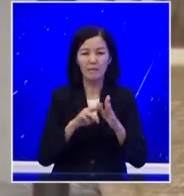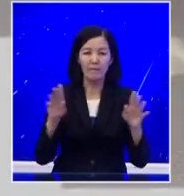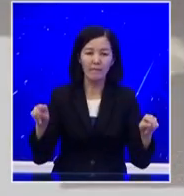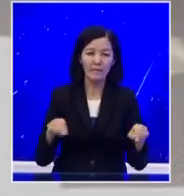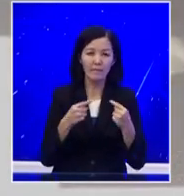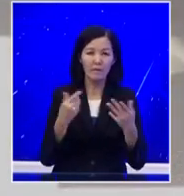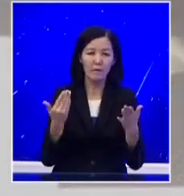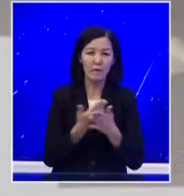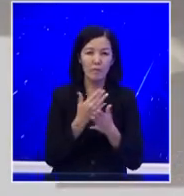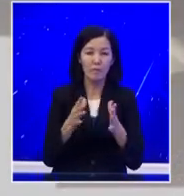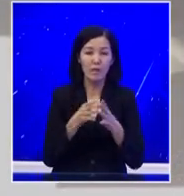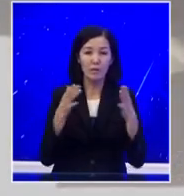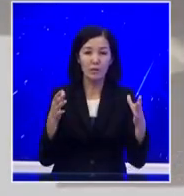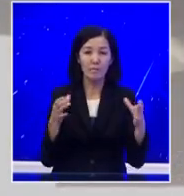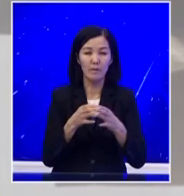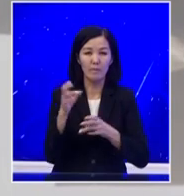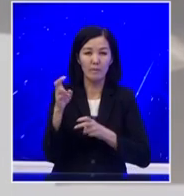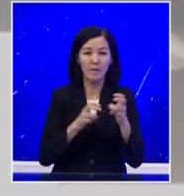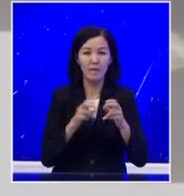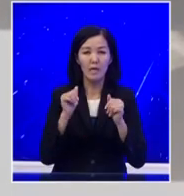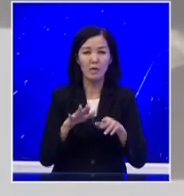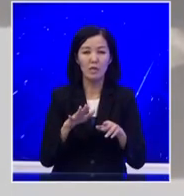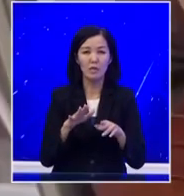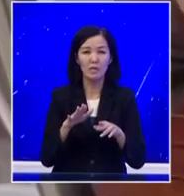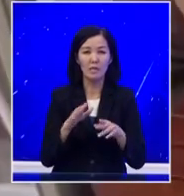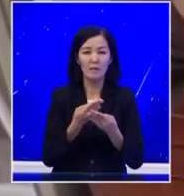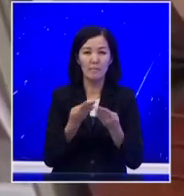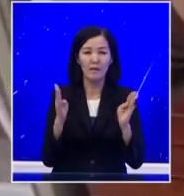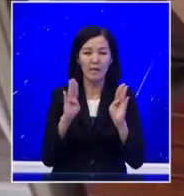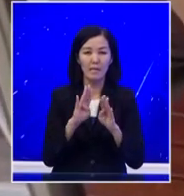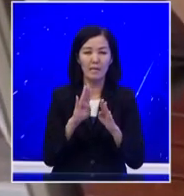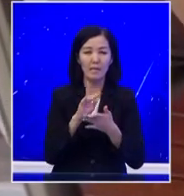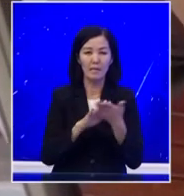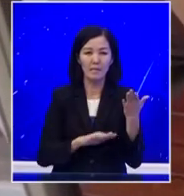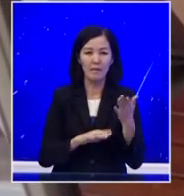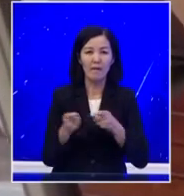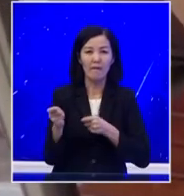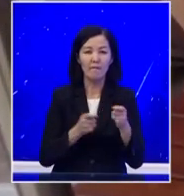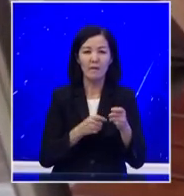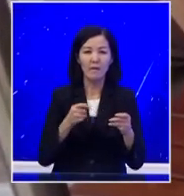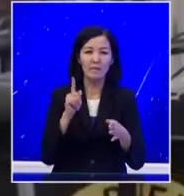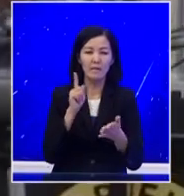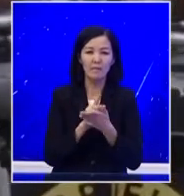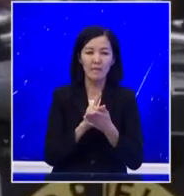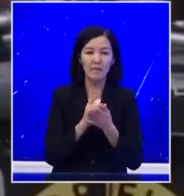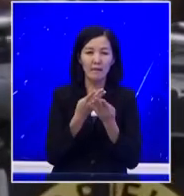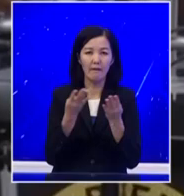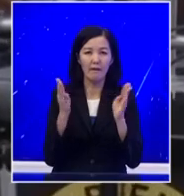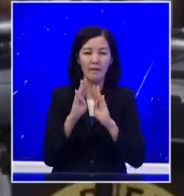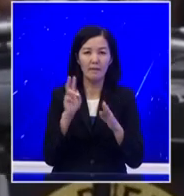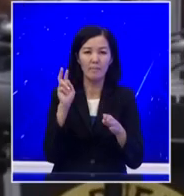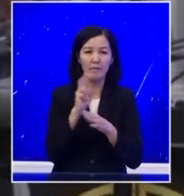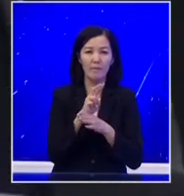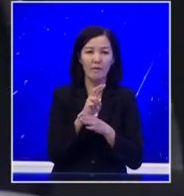большинства компаний и предприятий решили пока продлить изоляцию власти нью-йорка вводят обязательный карантин для прибывающих